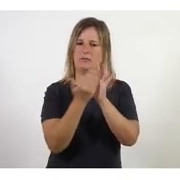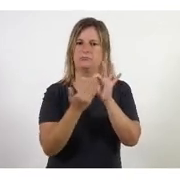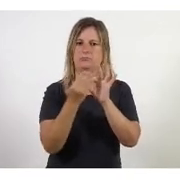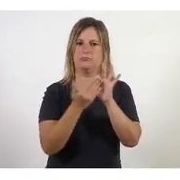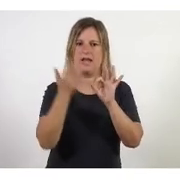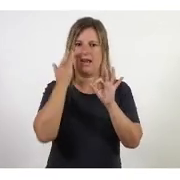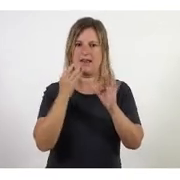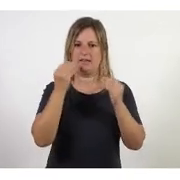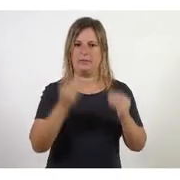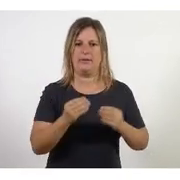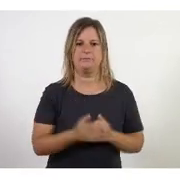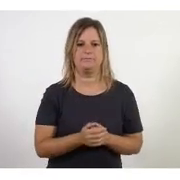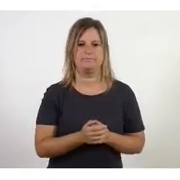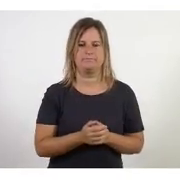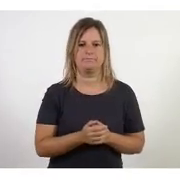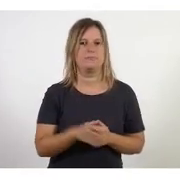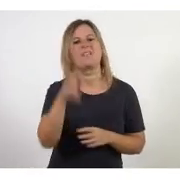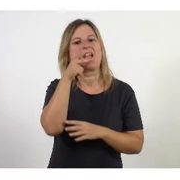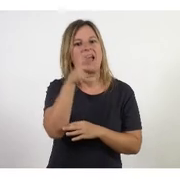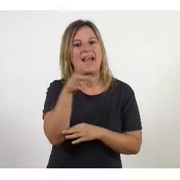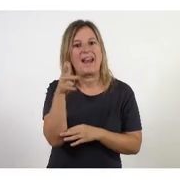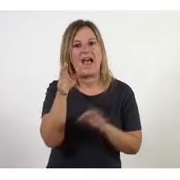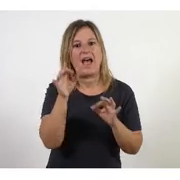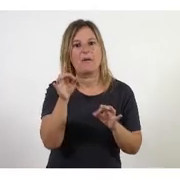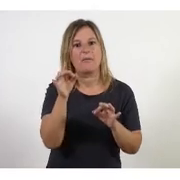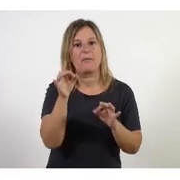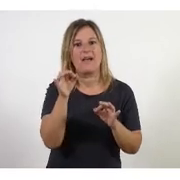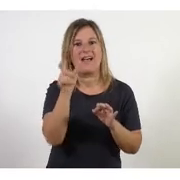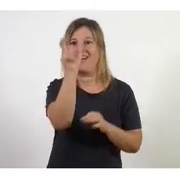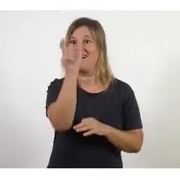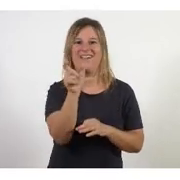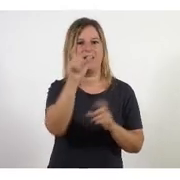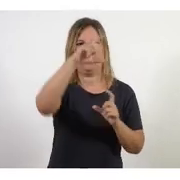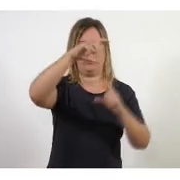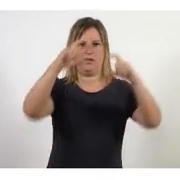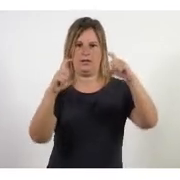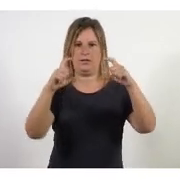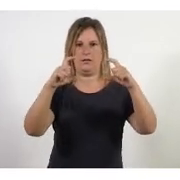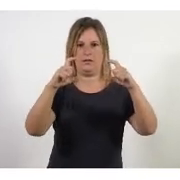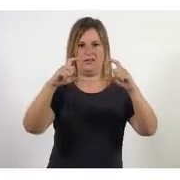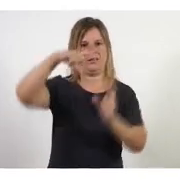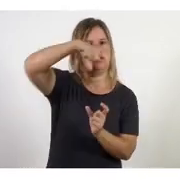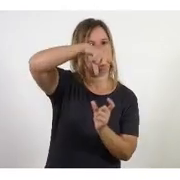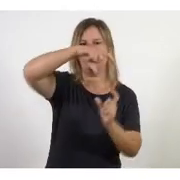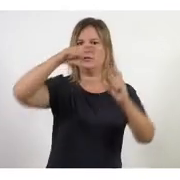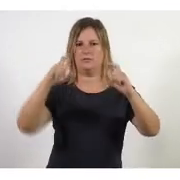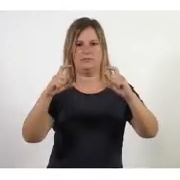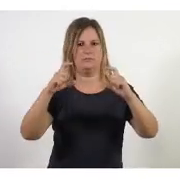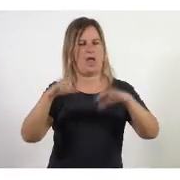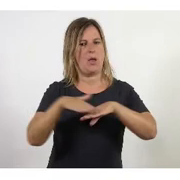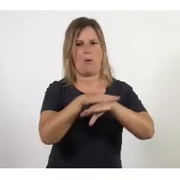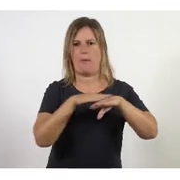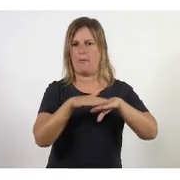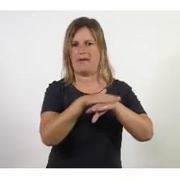començar. Quan ens posem a gravar, col·loquem el mòbil en horitzontal. Aquesta és una recomanació bàsica